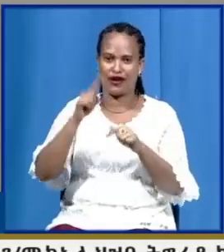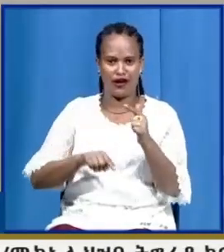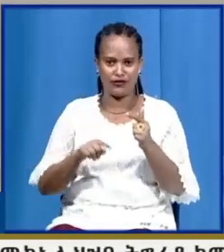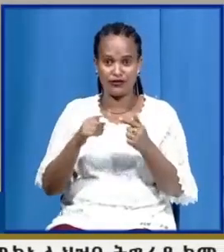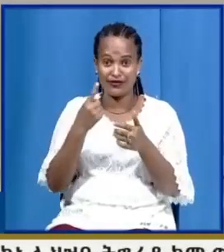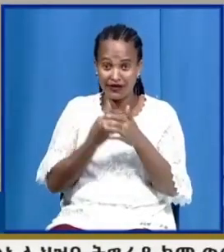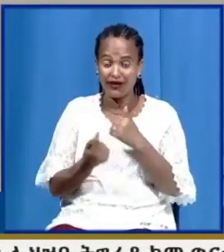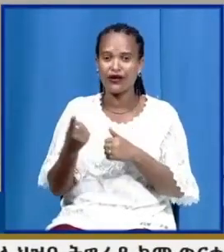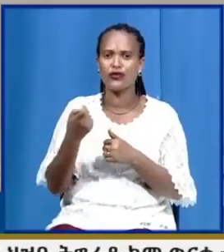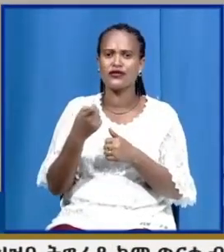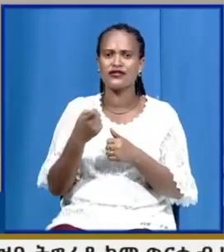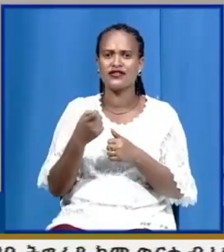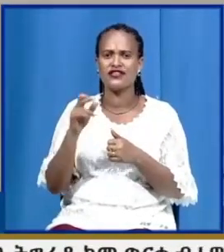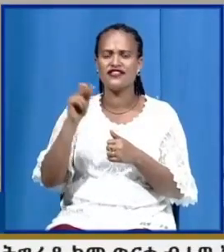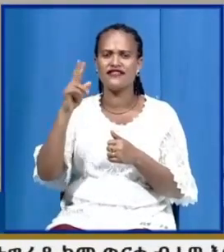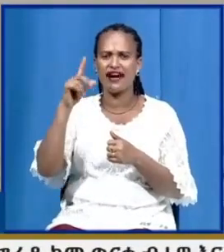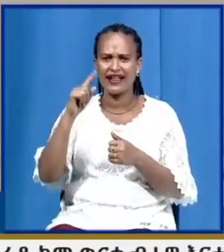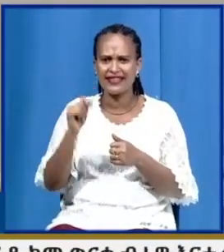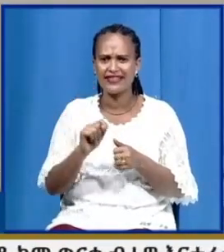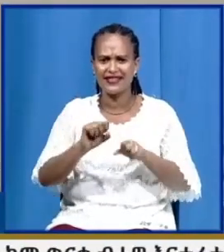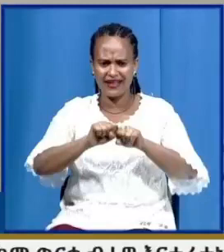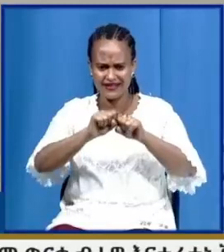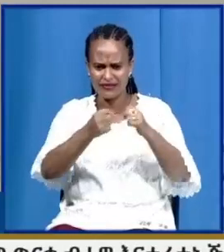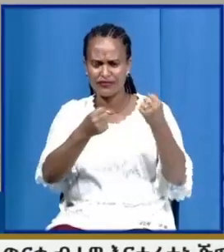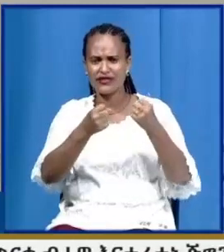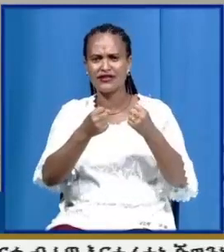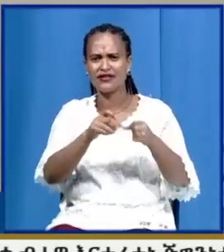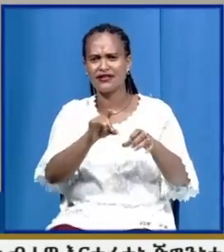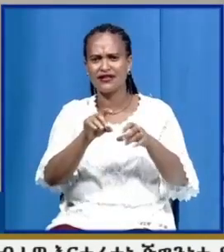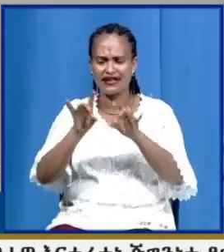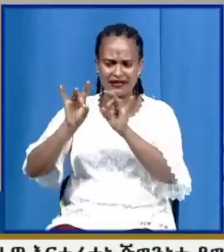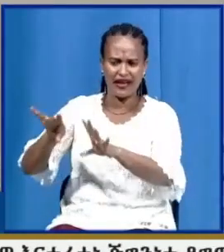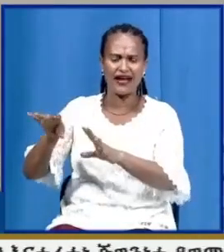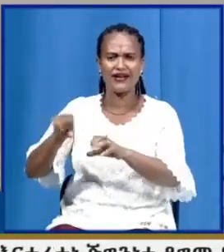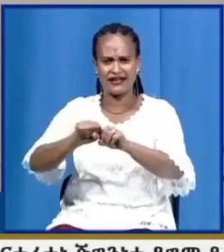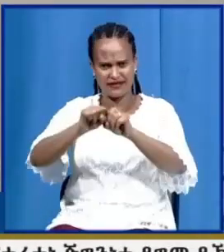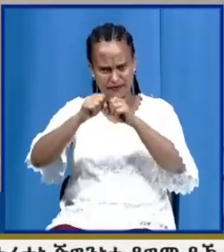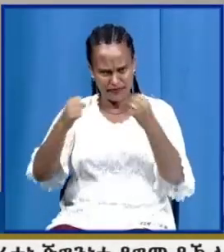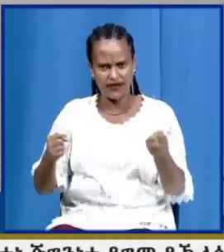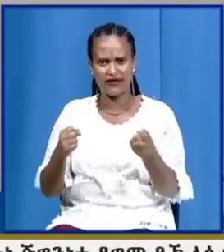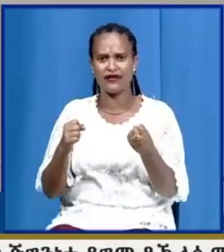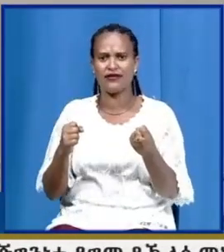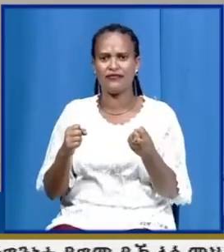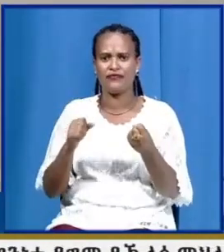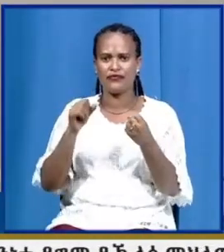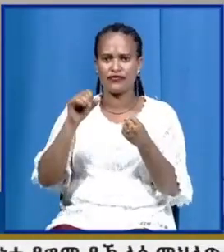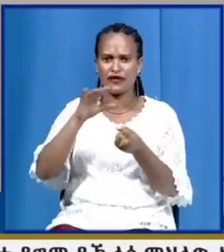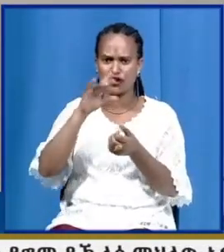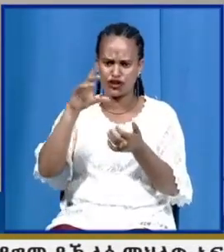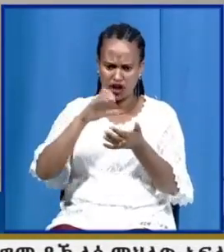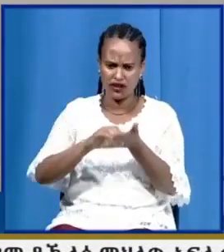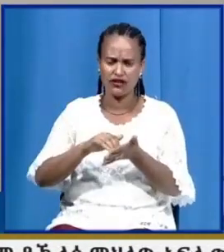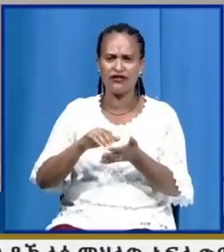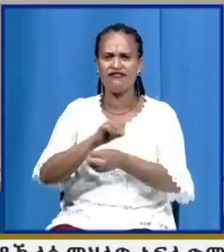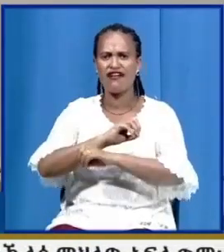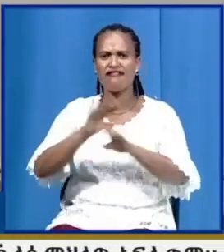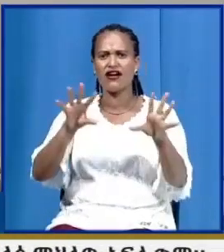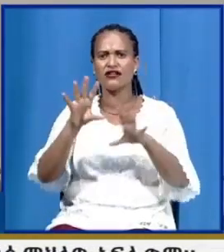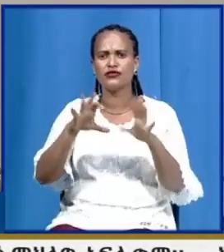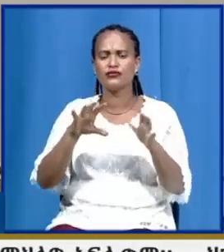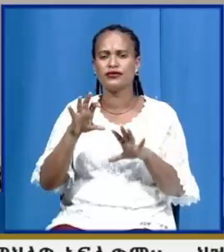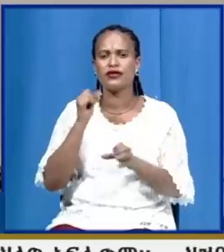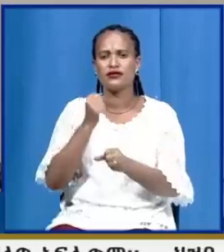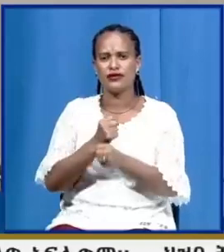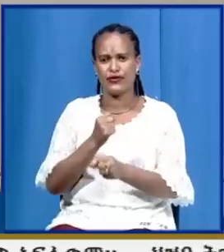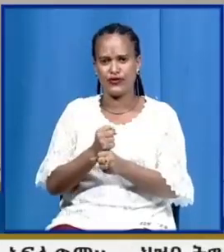ዘይኮነስ ድፋዓቱ ከየስብር ናይ ፀላእቲ ድፋዓት እናሰበረ ድማ ኣማይ ትሽሓቶም ፋሕፋሕ ክብሉ ንምግባር ዝሰርሖ